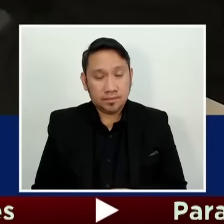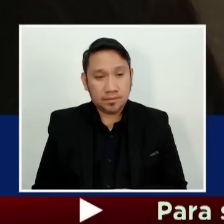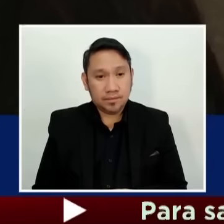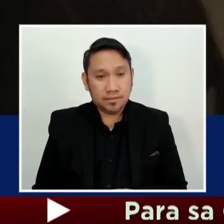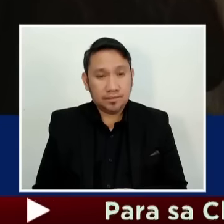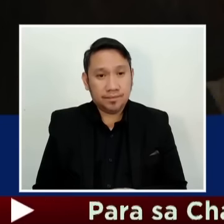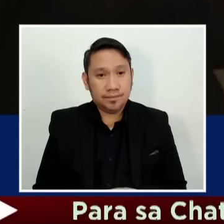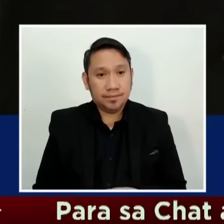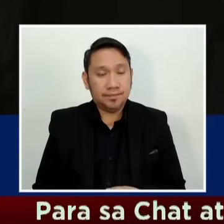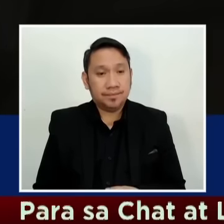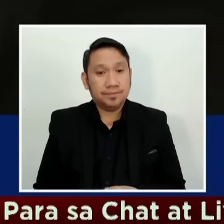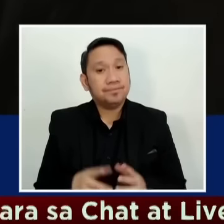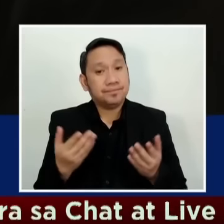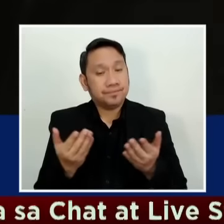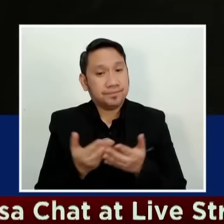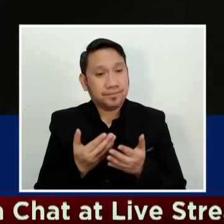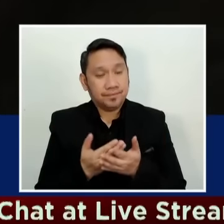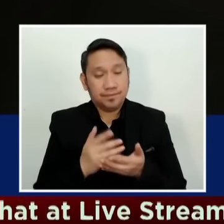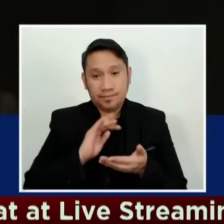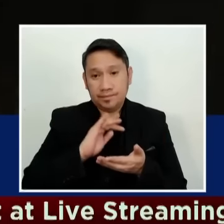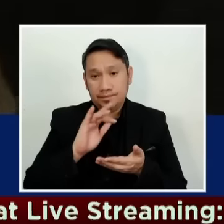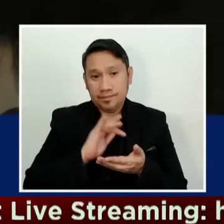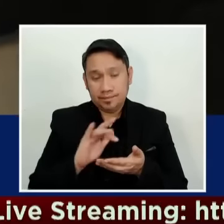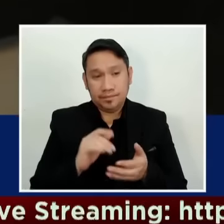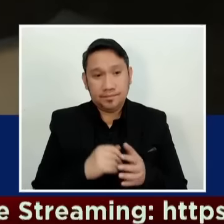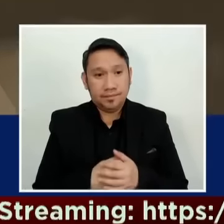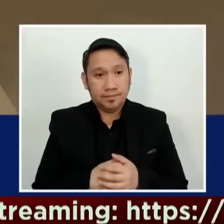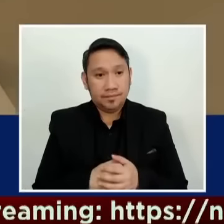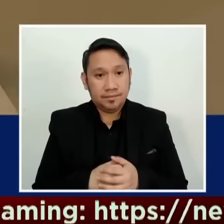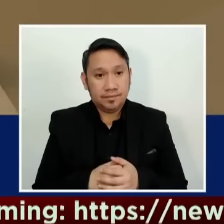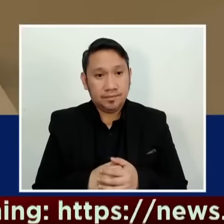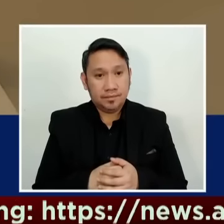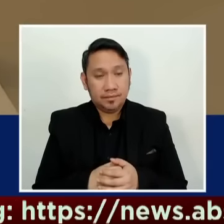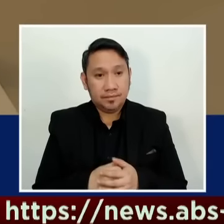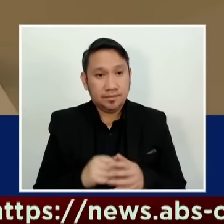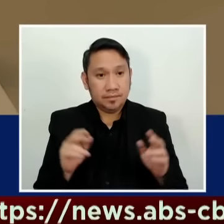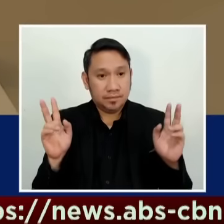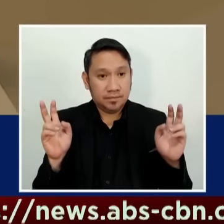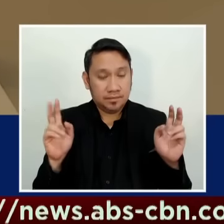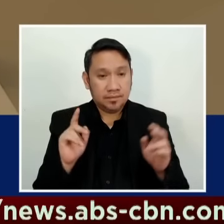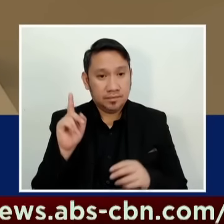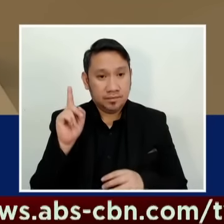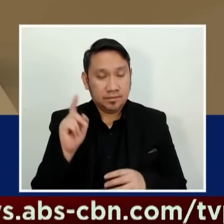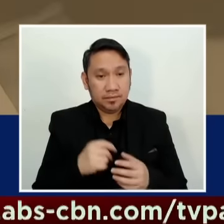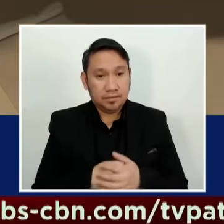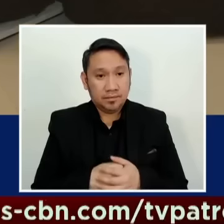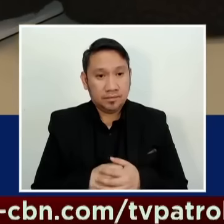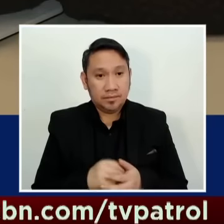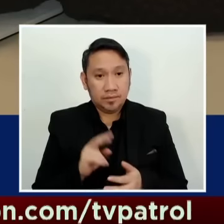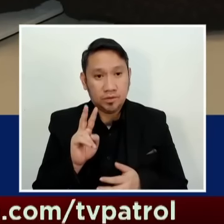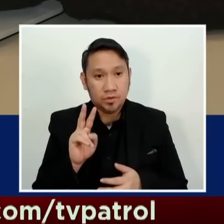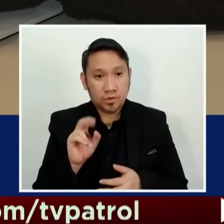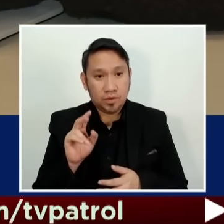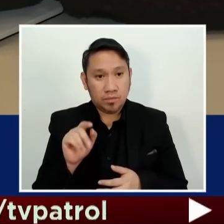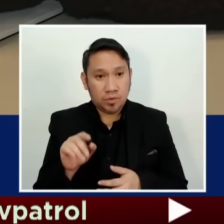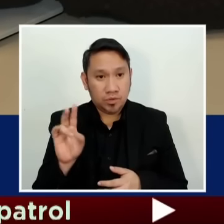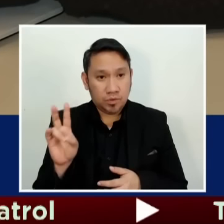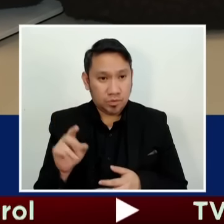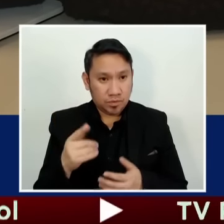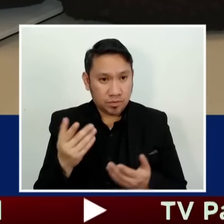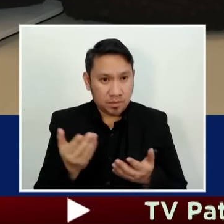Bida ngayon ang pinakabagong tablet na inilabas ang isang global tech brand, ang kanilang MatePad Pro 12.2-inch. Ito ang